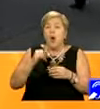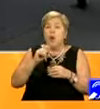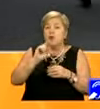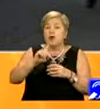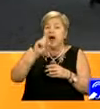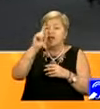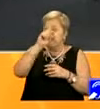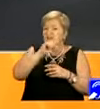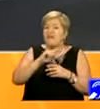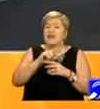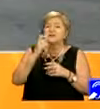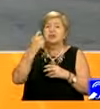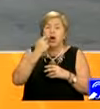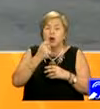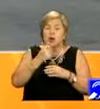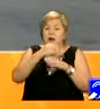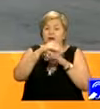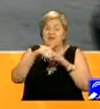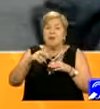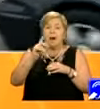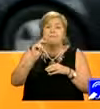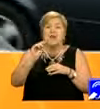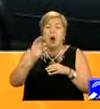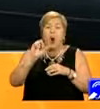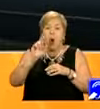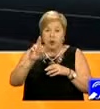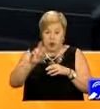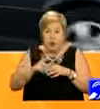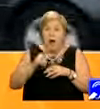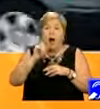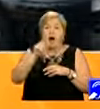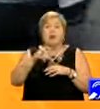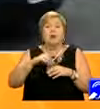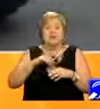județului Cluj, la granița cu Bihor, iar aici locuiesc 1500 de oameni.